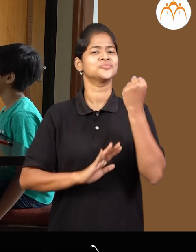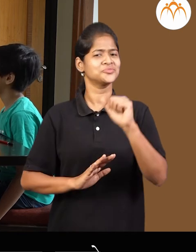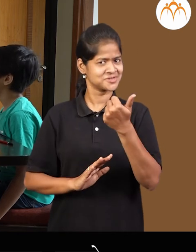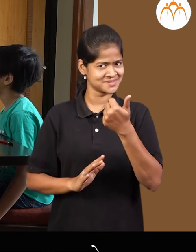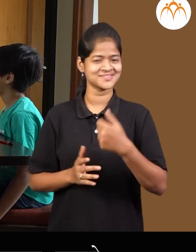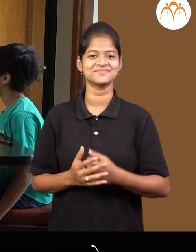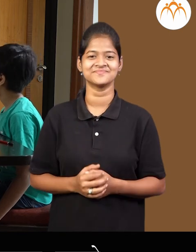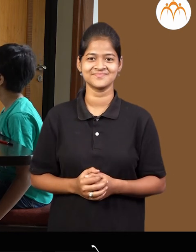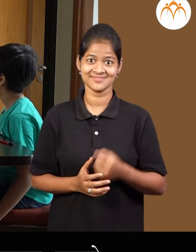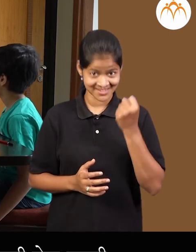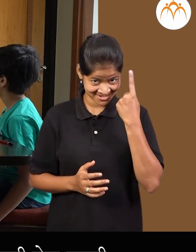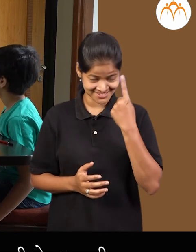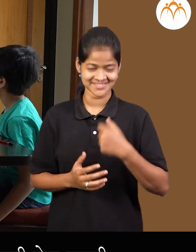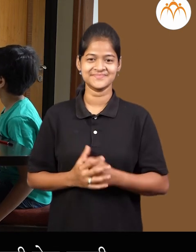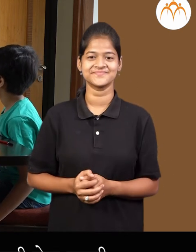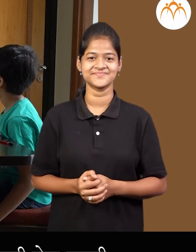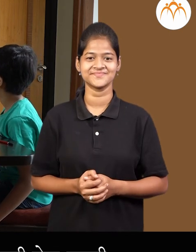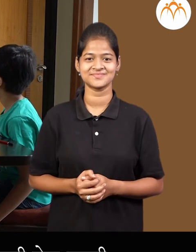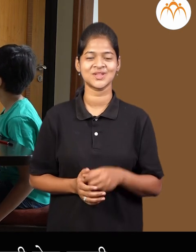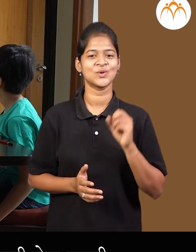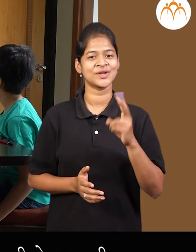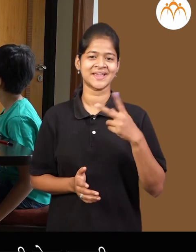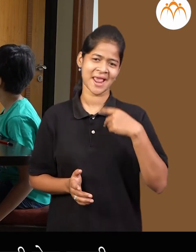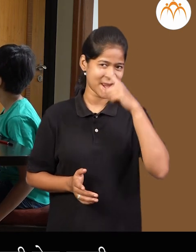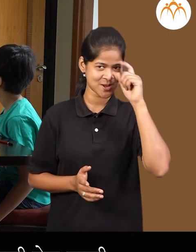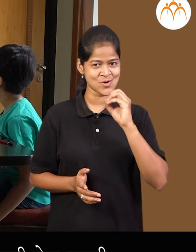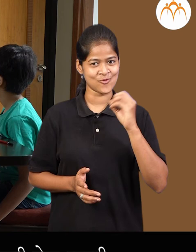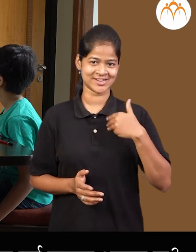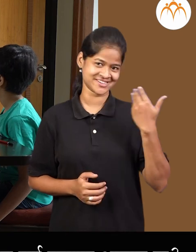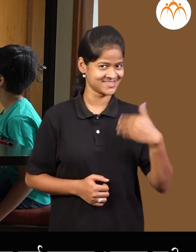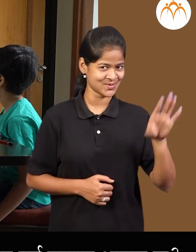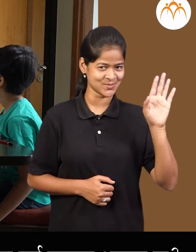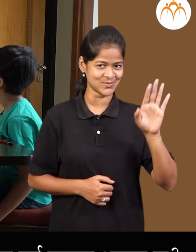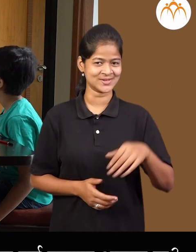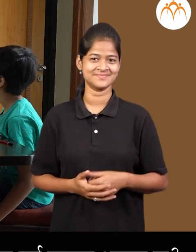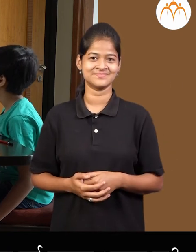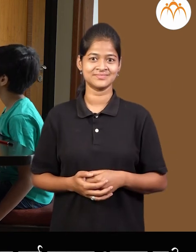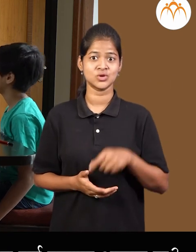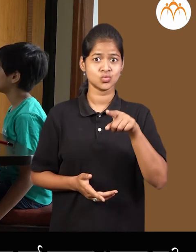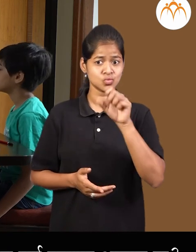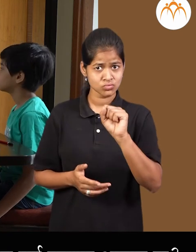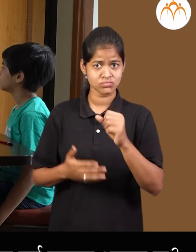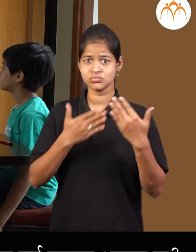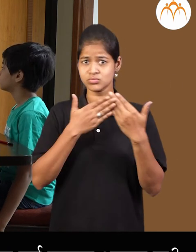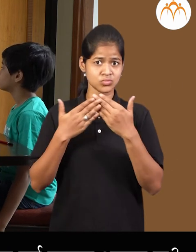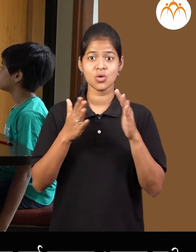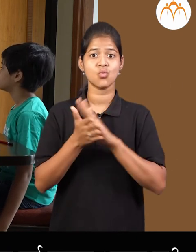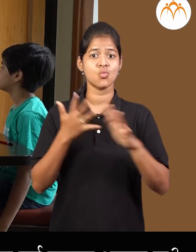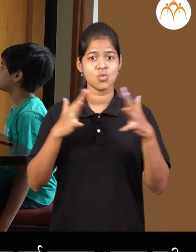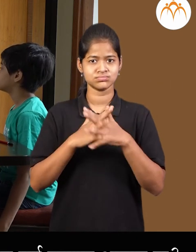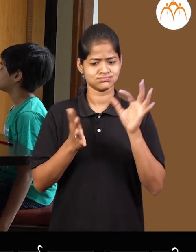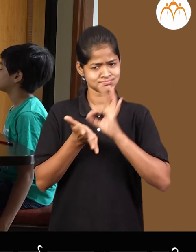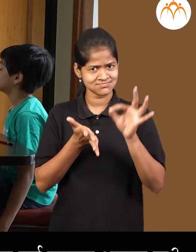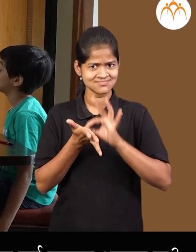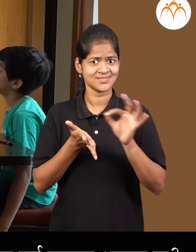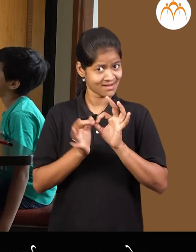कळलं? हां. बरं चला, आता मला ऑफिसला जायची वेळ झाली आहे, मी निघतो. पण तुम्हाला शाळेतनं दिलेला गृहपाठ पूर्ण